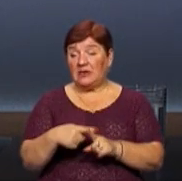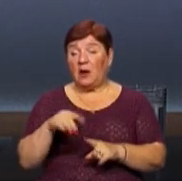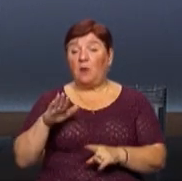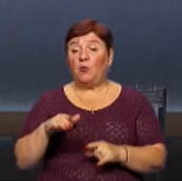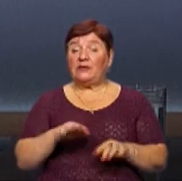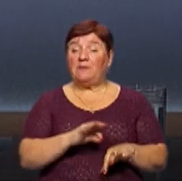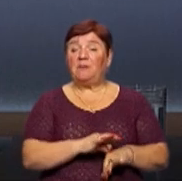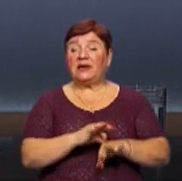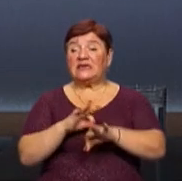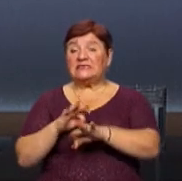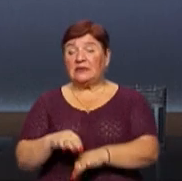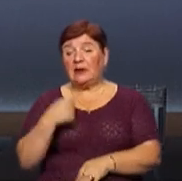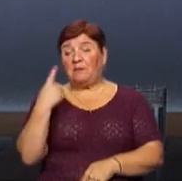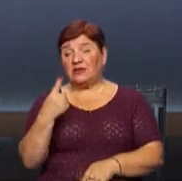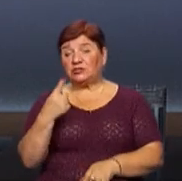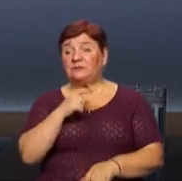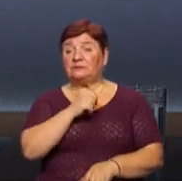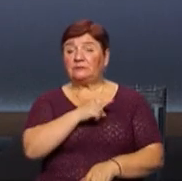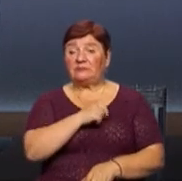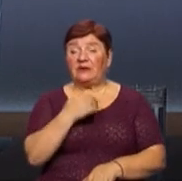потім перенесли її на 1 жовтня. Чи